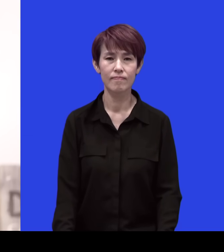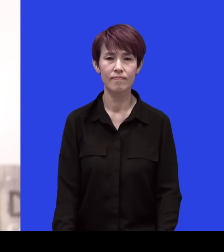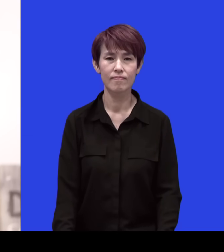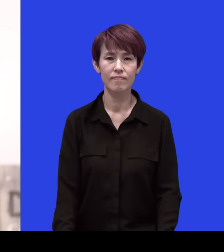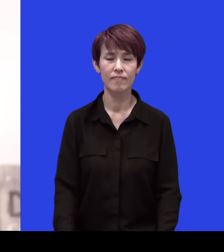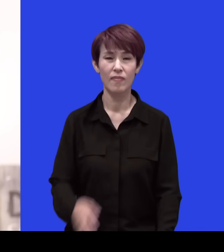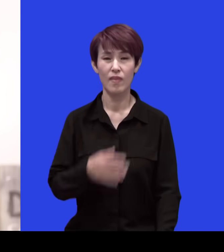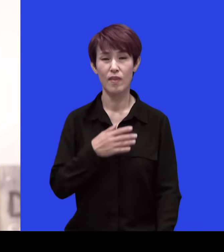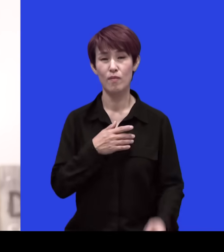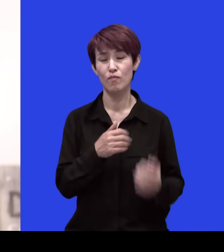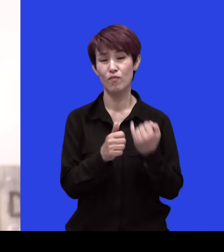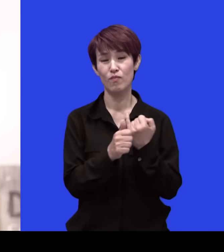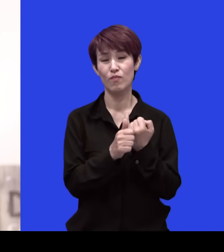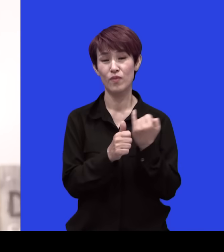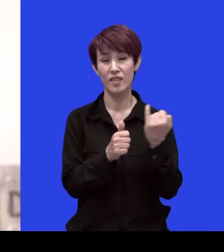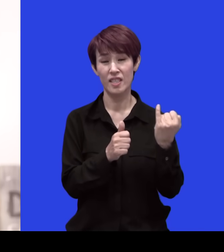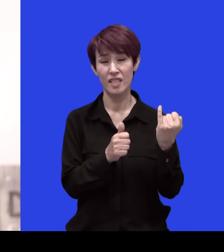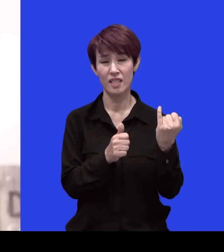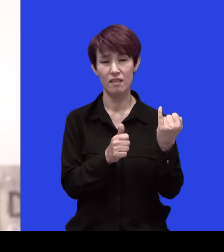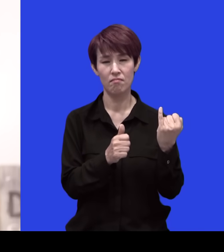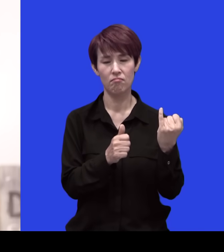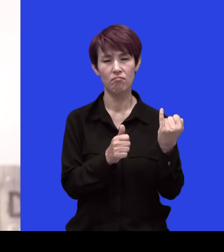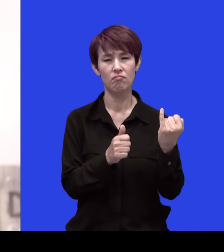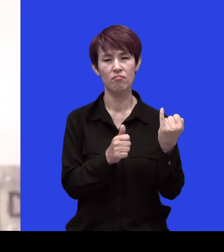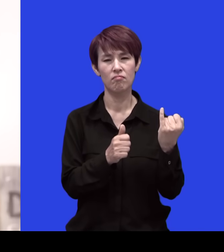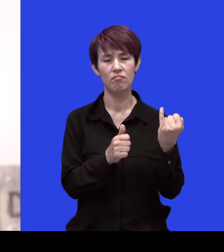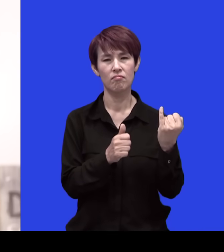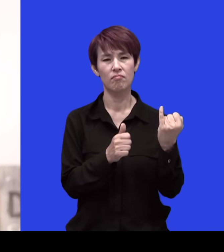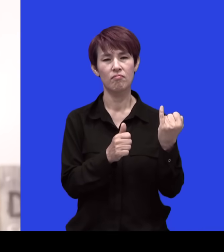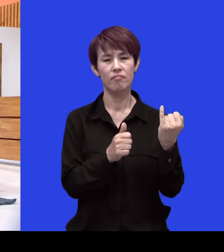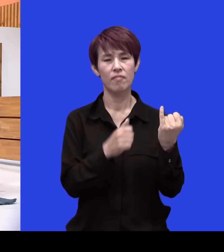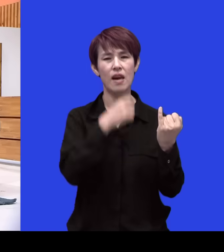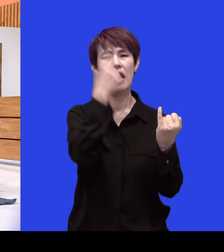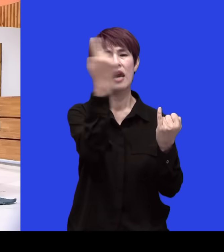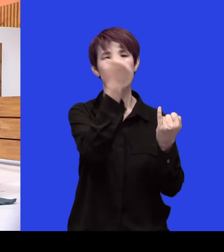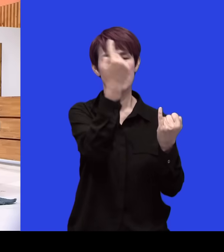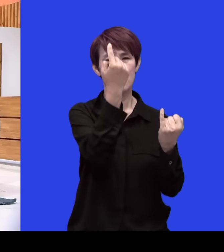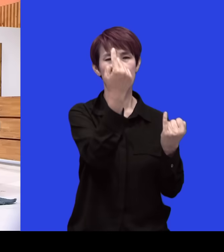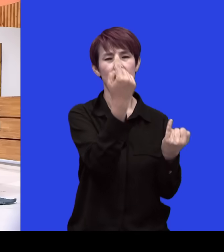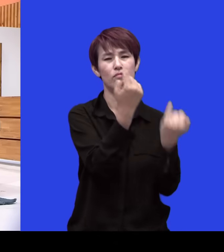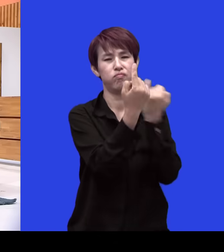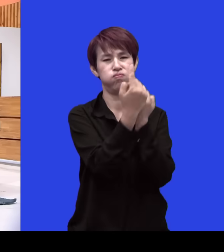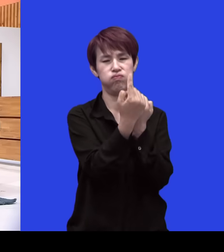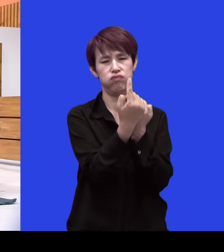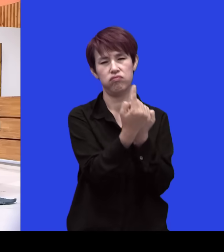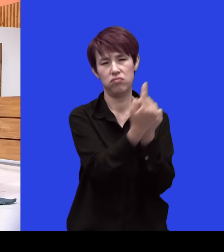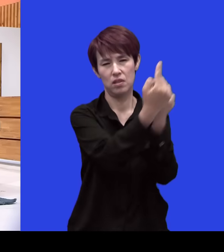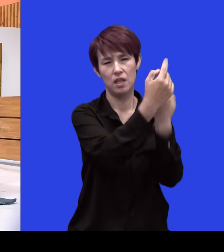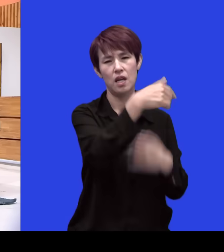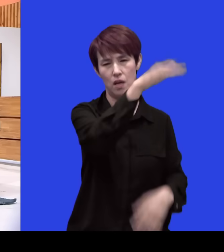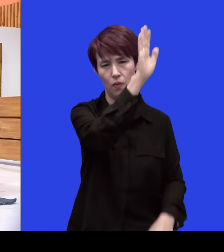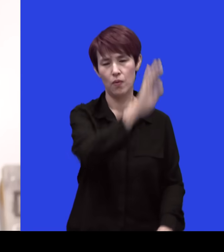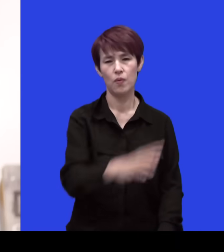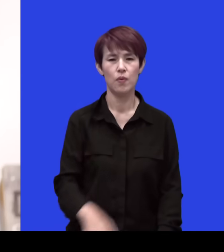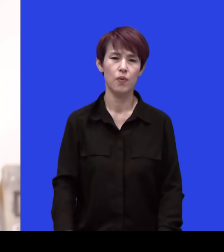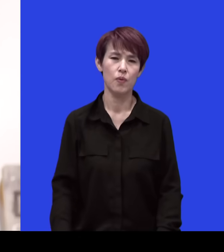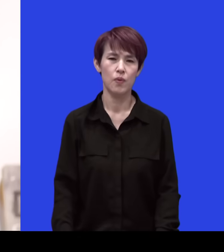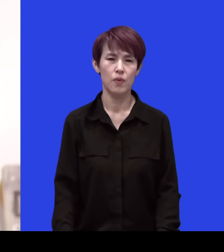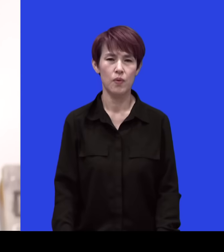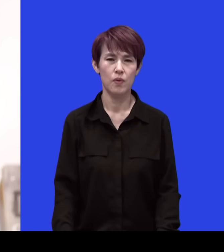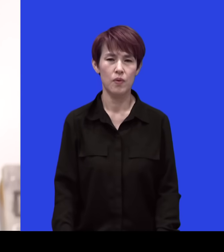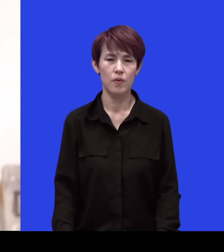우리 집 사람이 중환자로 그 헬기에 네, 실려갔어요. 실려갔다고. 아,